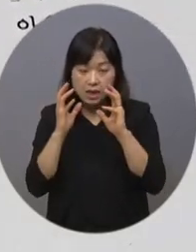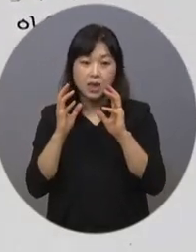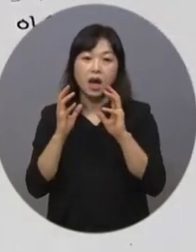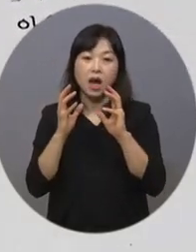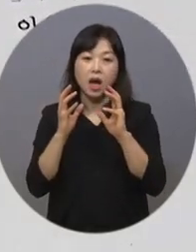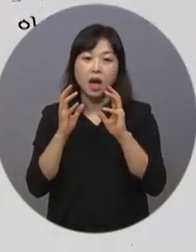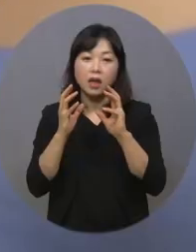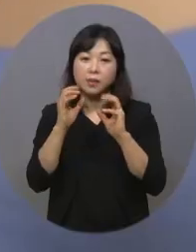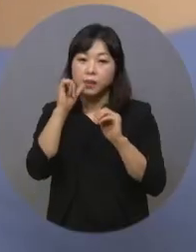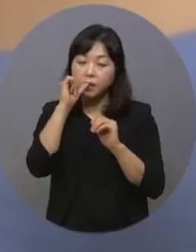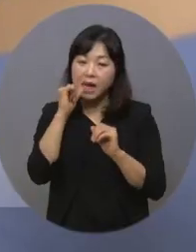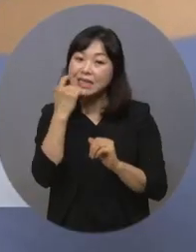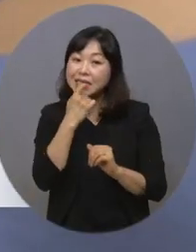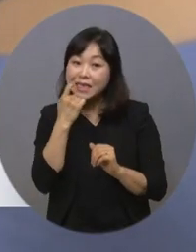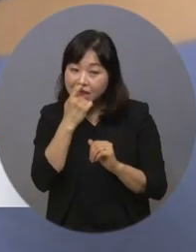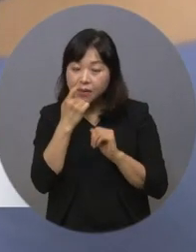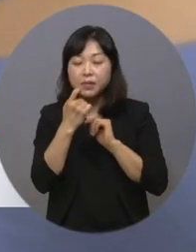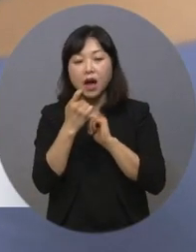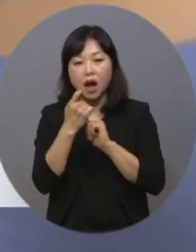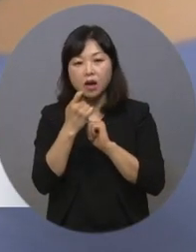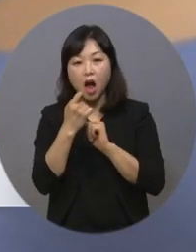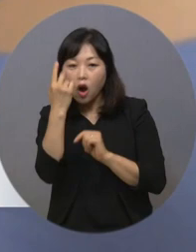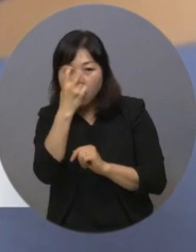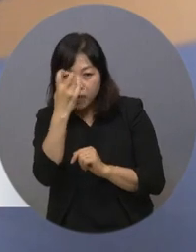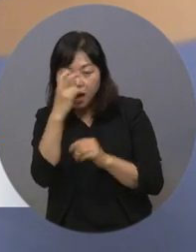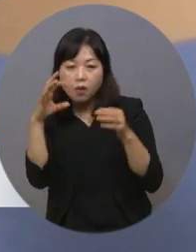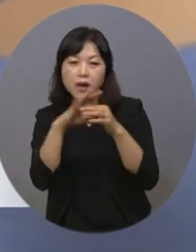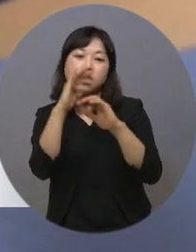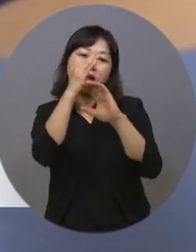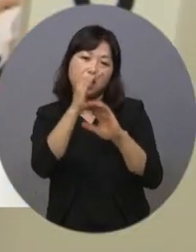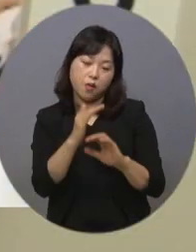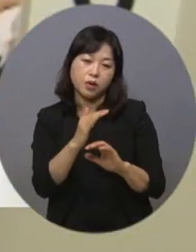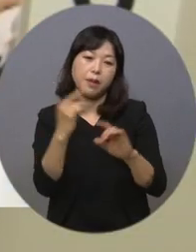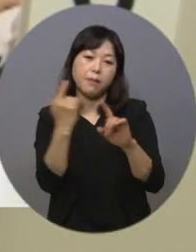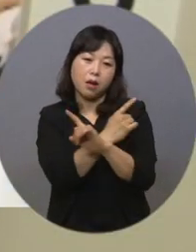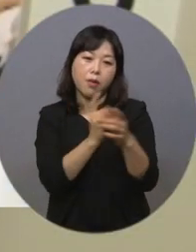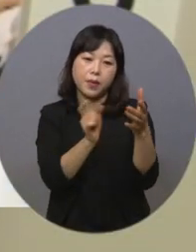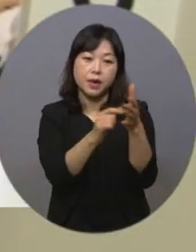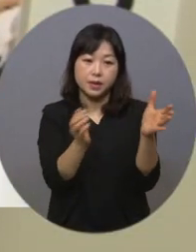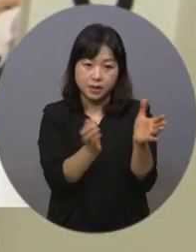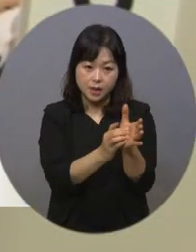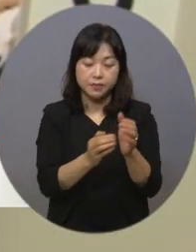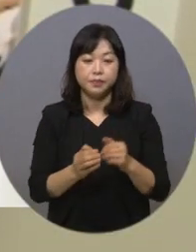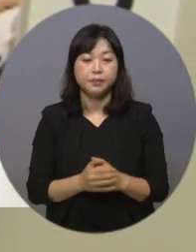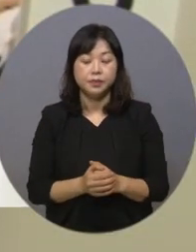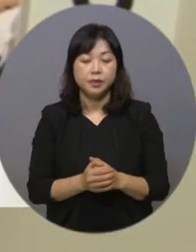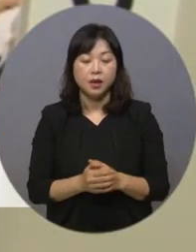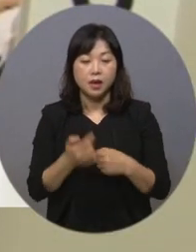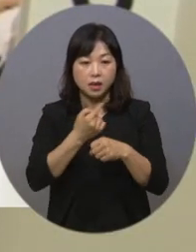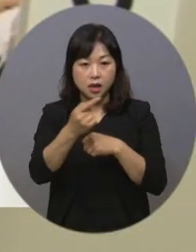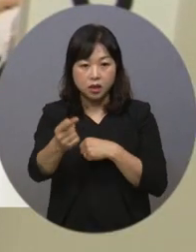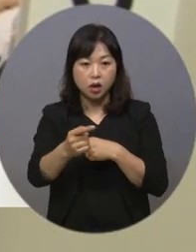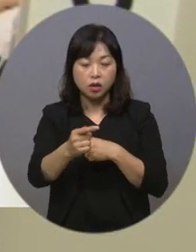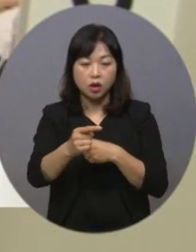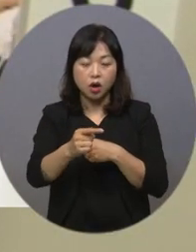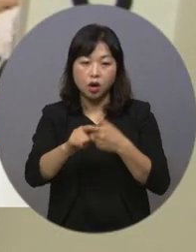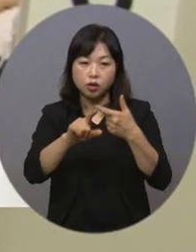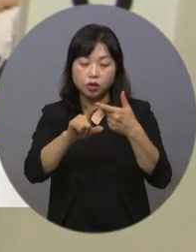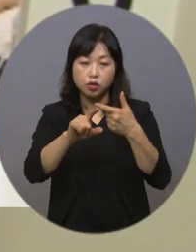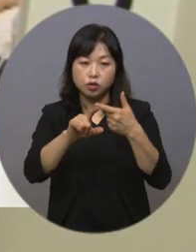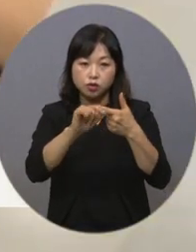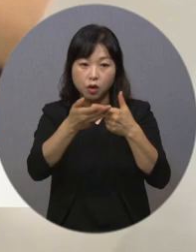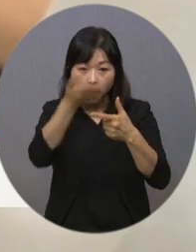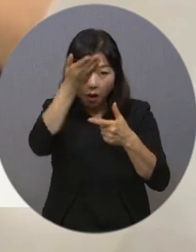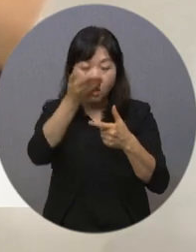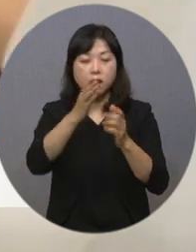밝혔습니다 개선안에 는 내년 상반기부터 국가 건강검진 4 영유아 구강검진 횟수를 현행